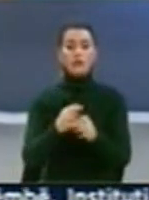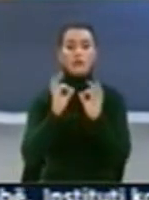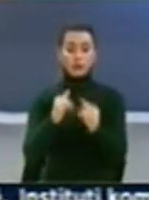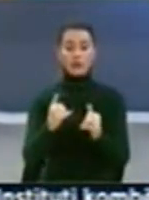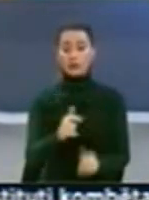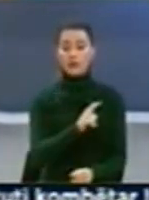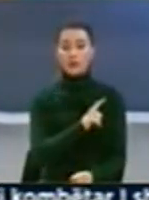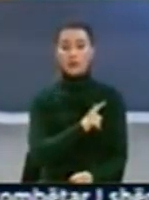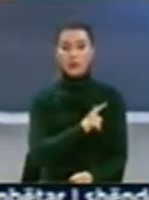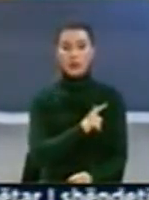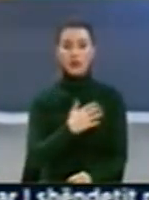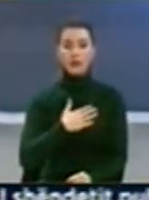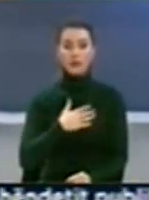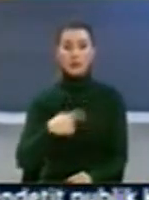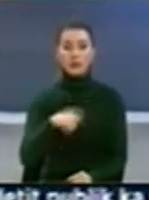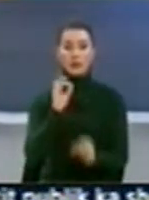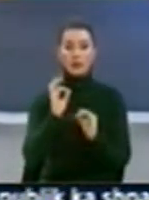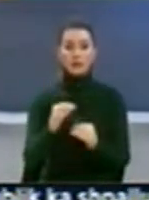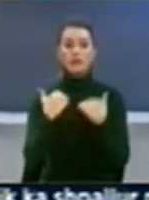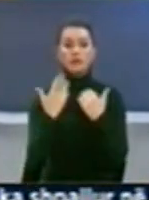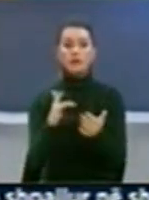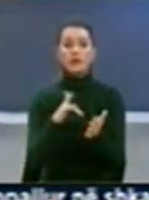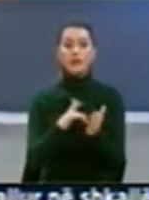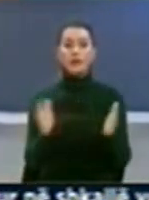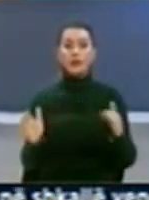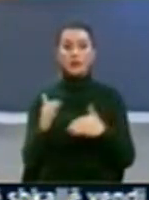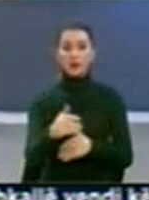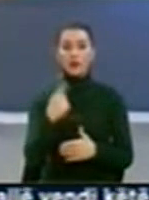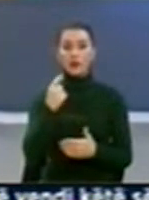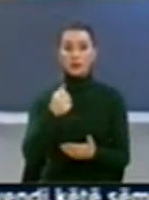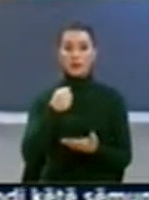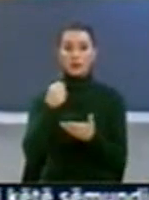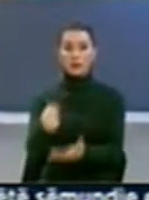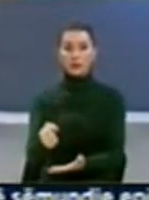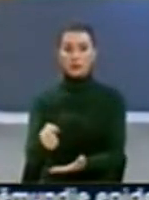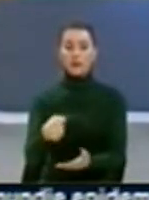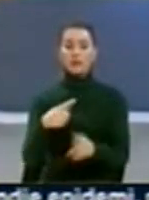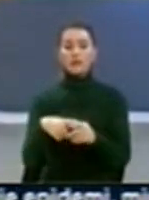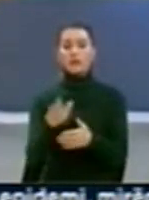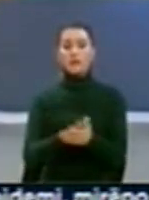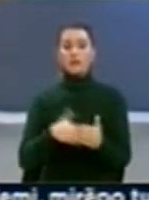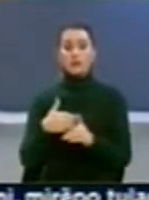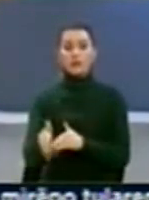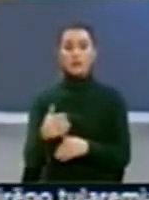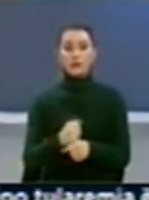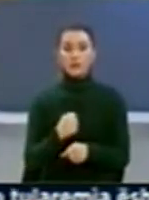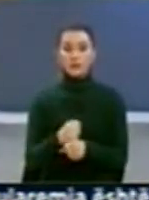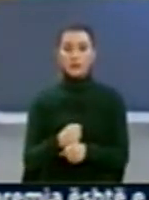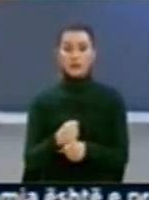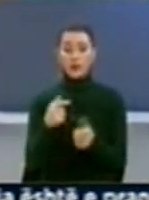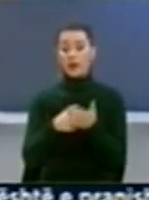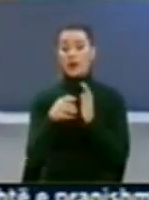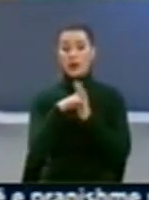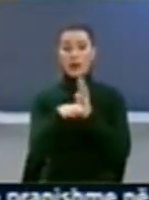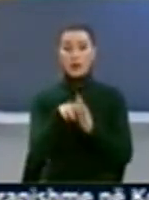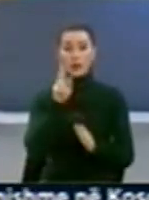presin që ne të ja usigurojmë një hapësirë, të ja alokojmë buxhetin dhe të funksionalizohen në tërsi. Me ligjin në